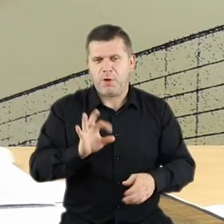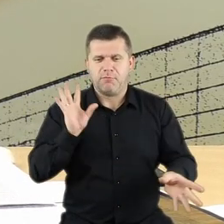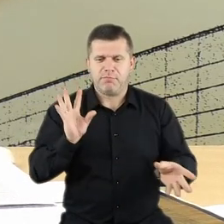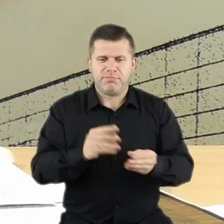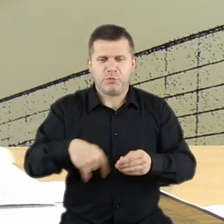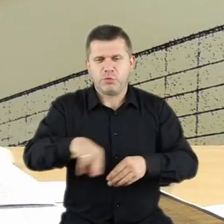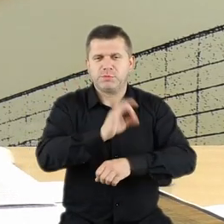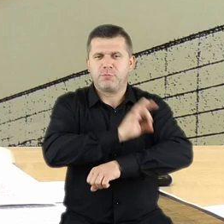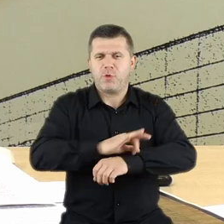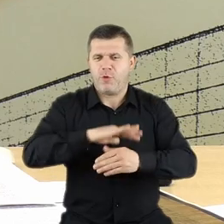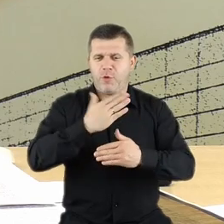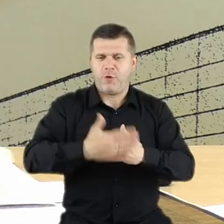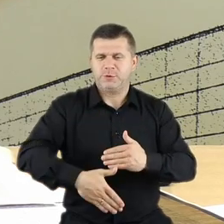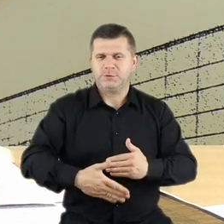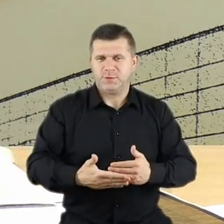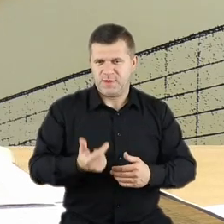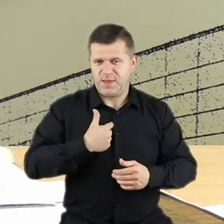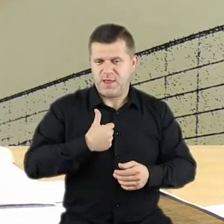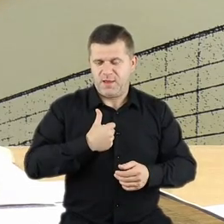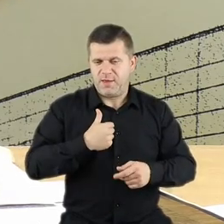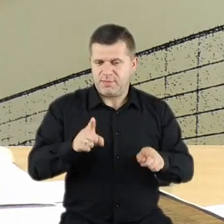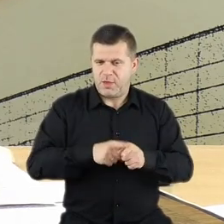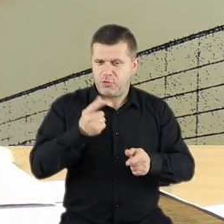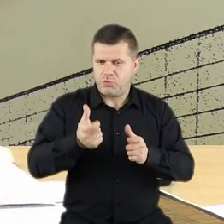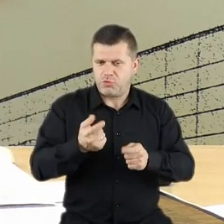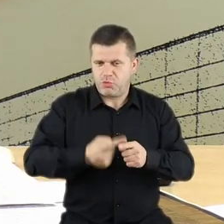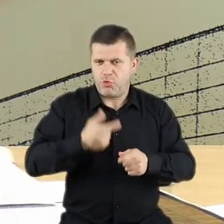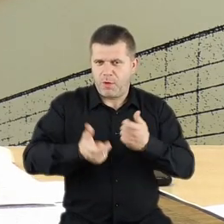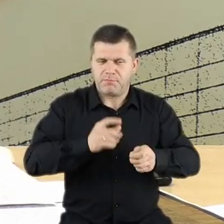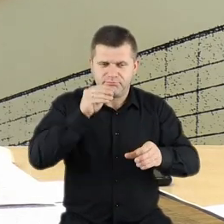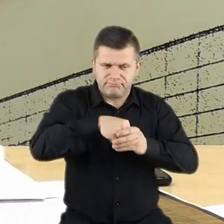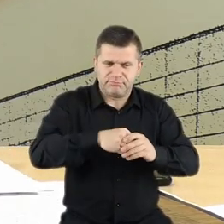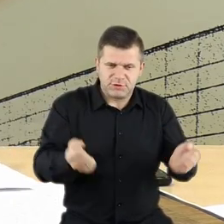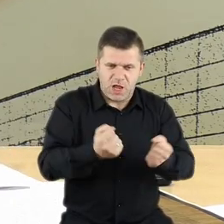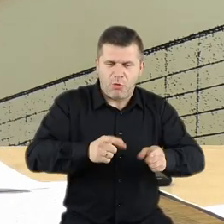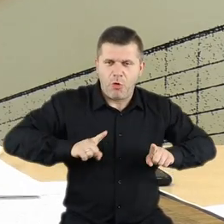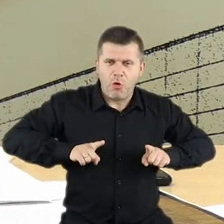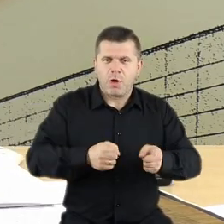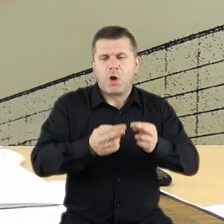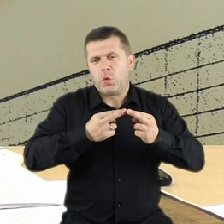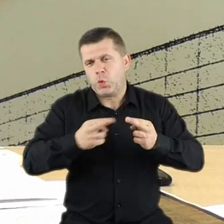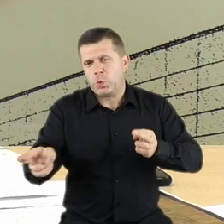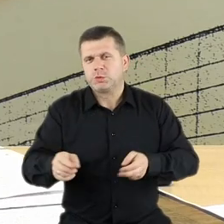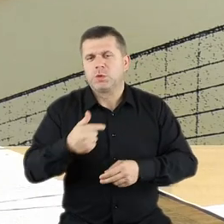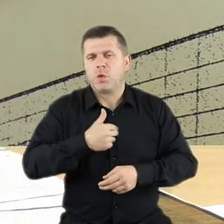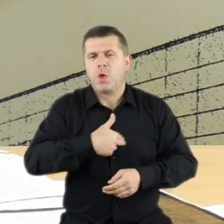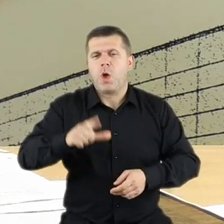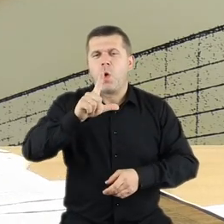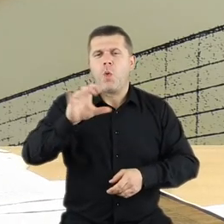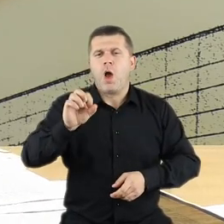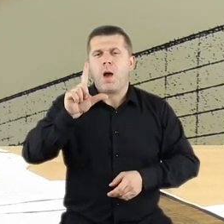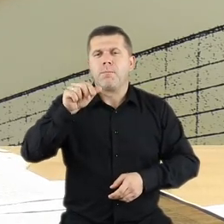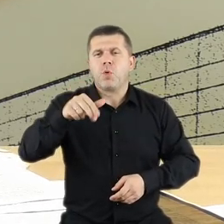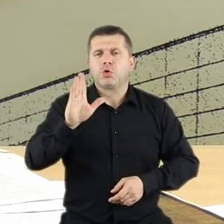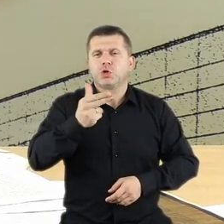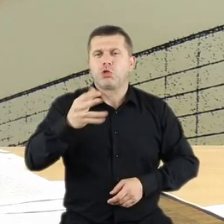takie różne projekty bo ja oprócz tego że trochę się to jeszcze działam w takich organizacjach różnych u nas łopusznie